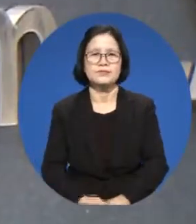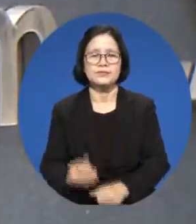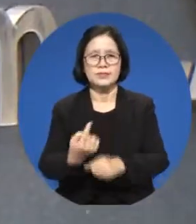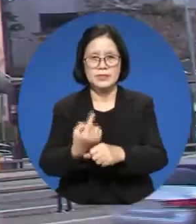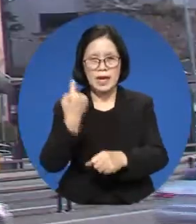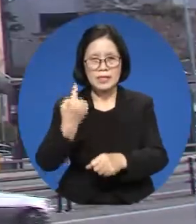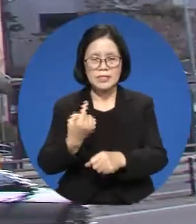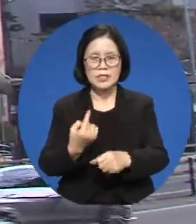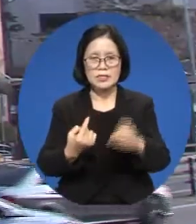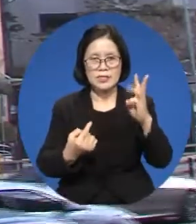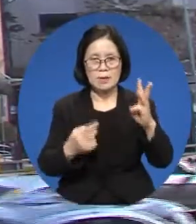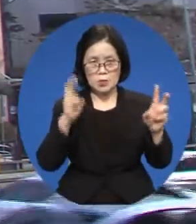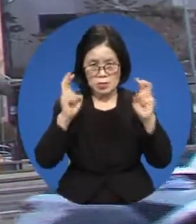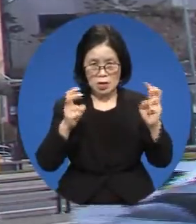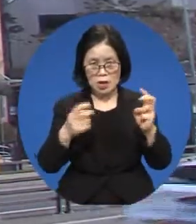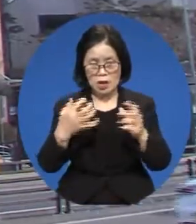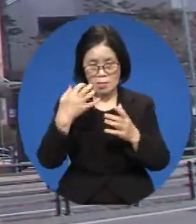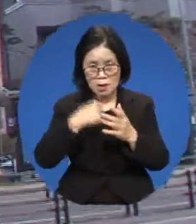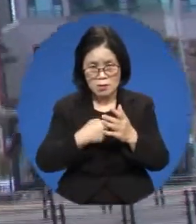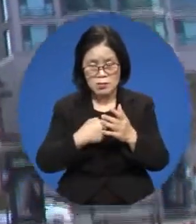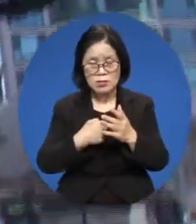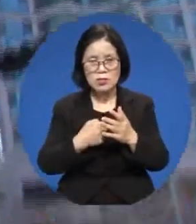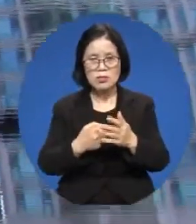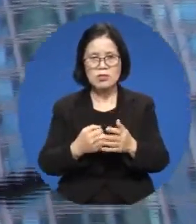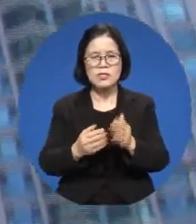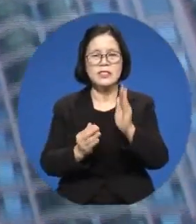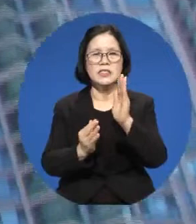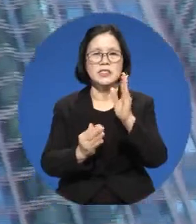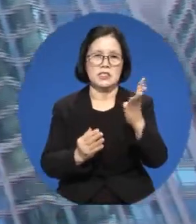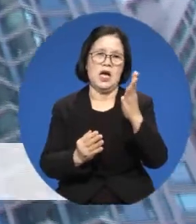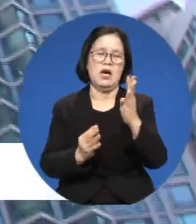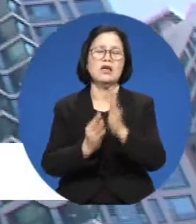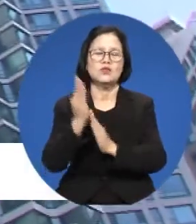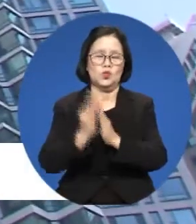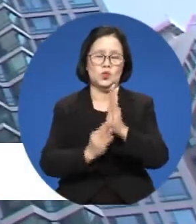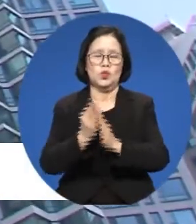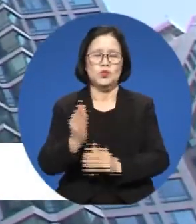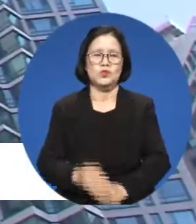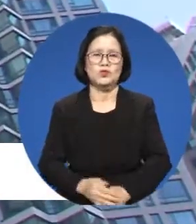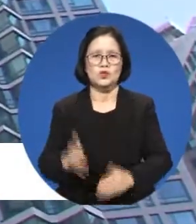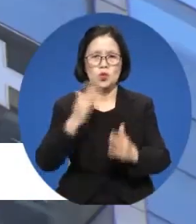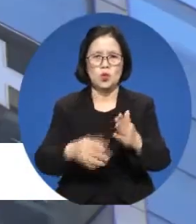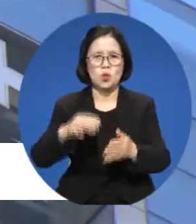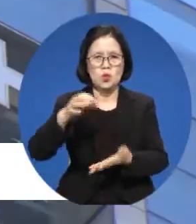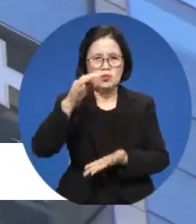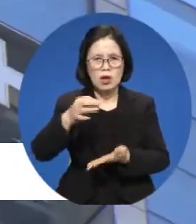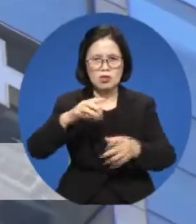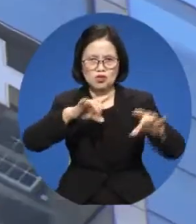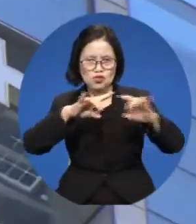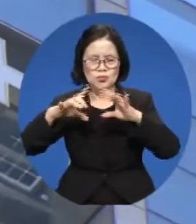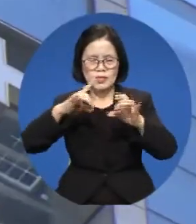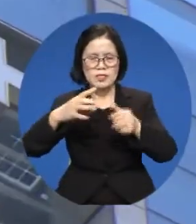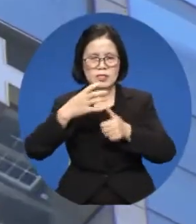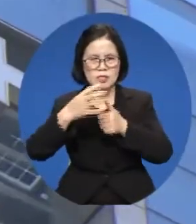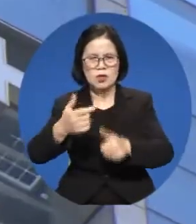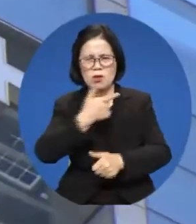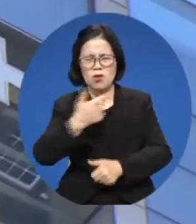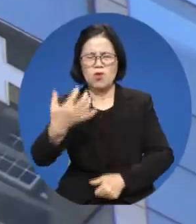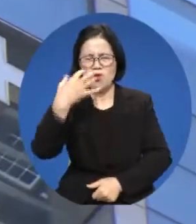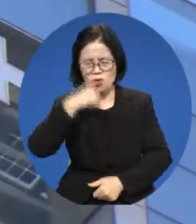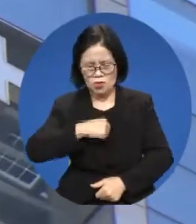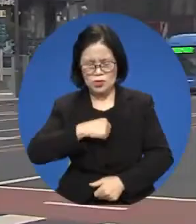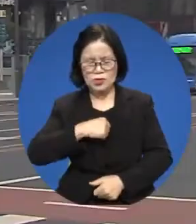국내 통신 3사가 벌어들인 영업이익은 무려 4조 원대. 공공재인 주파수를 이용해 막대한